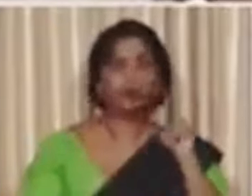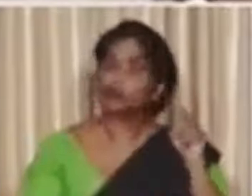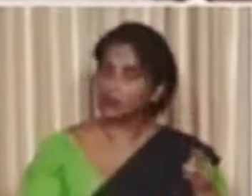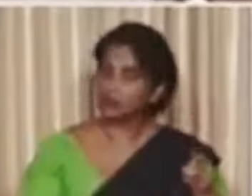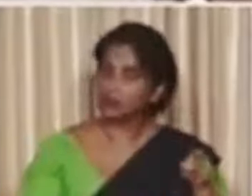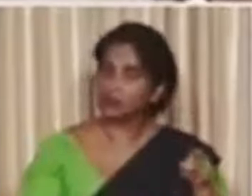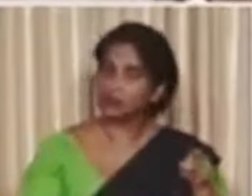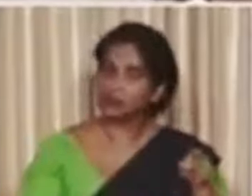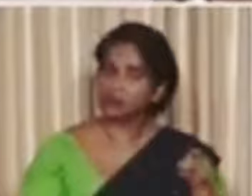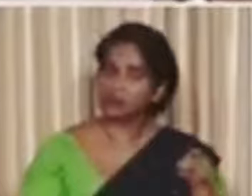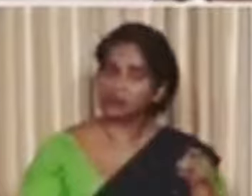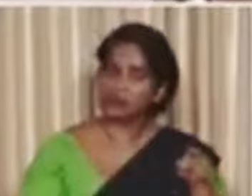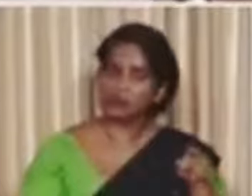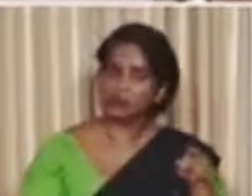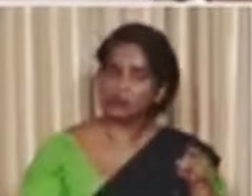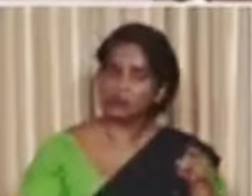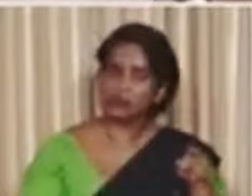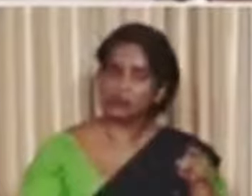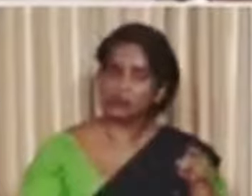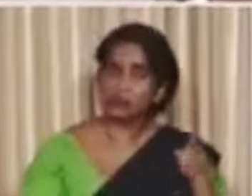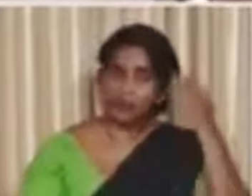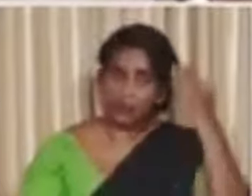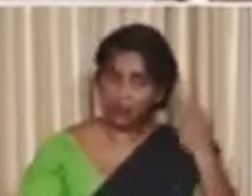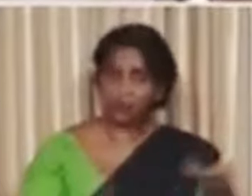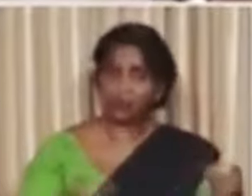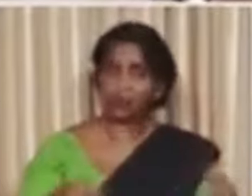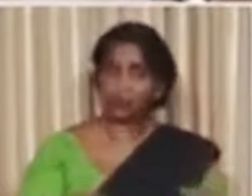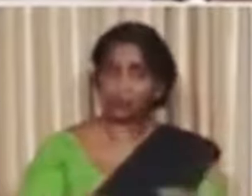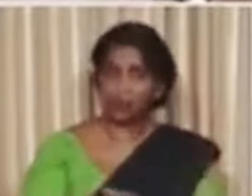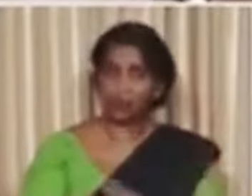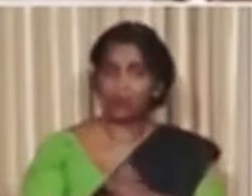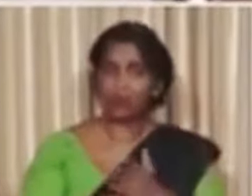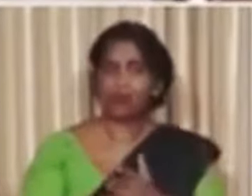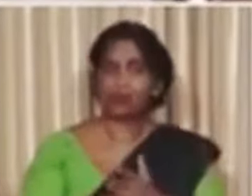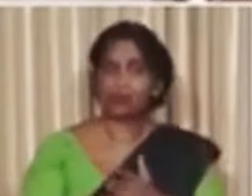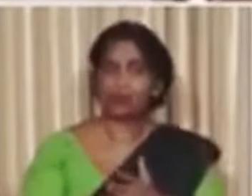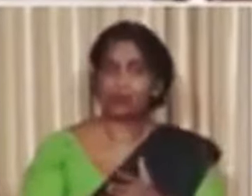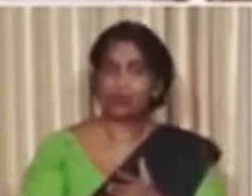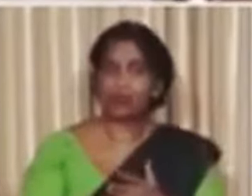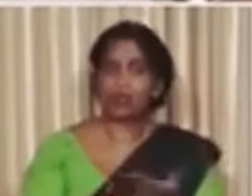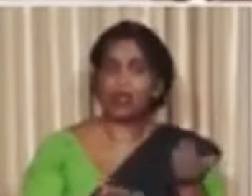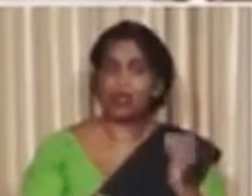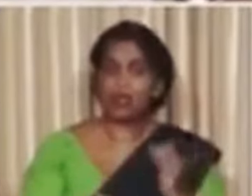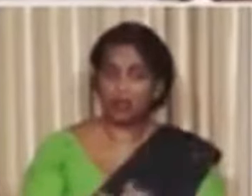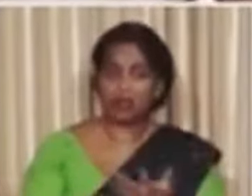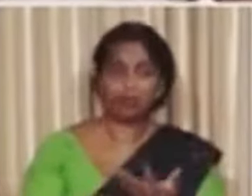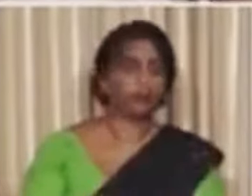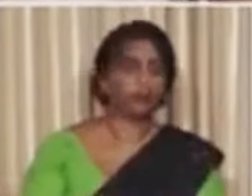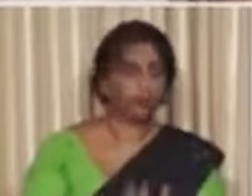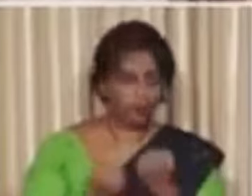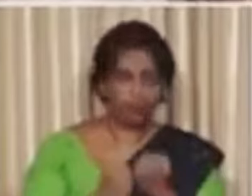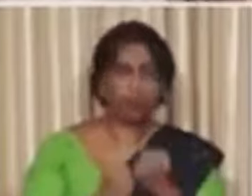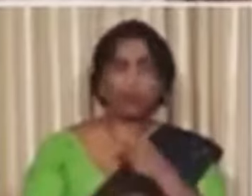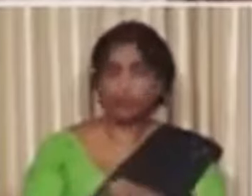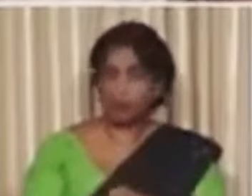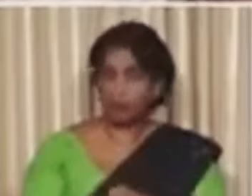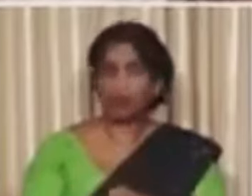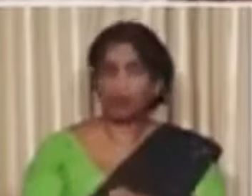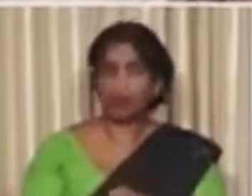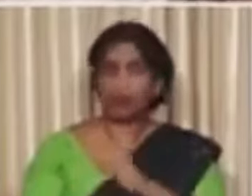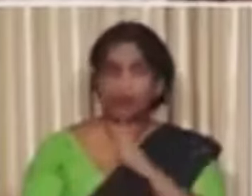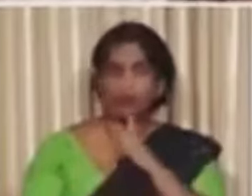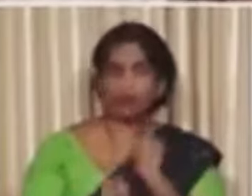එයාගේ අර මේ බියගිය වලලදා බොඩි එක අප ගොඩ ගන්න ගොඩ අරන් ඒක